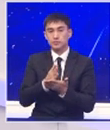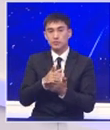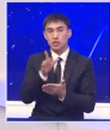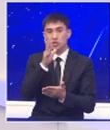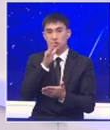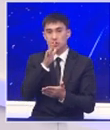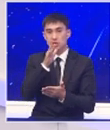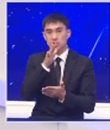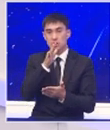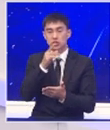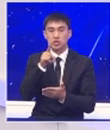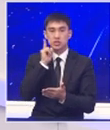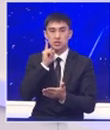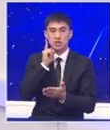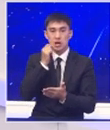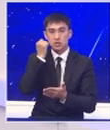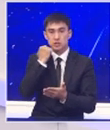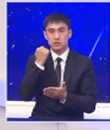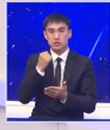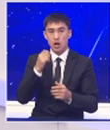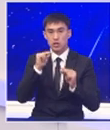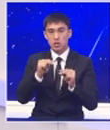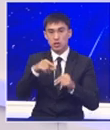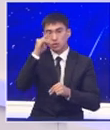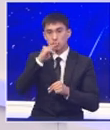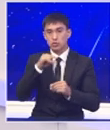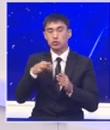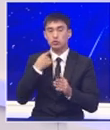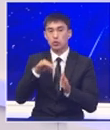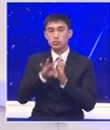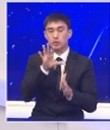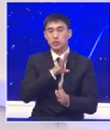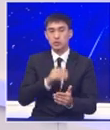да, жасамасы да әділетті Қазақстан үшін дауыс беріп қайтты.